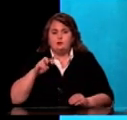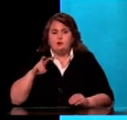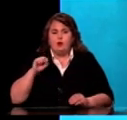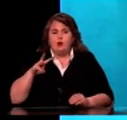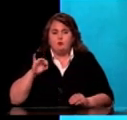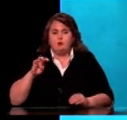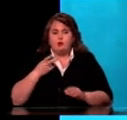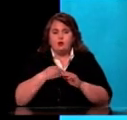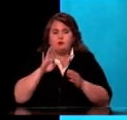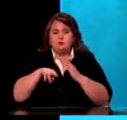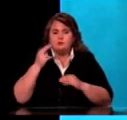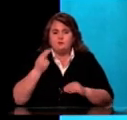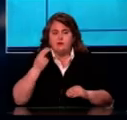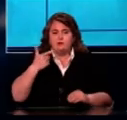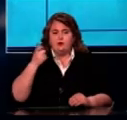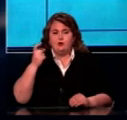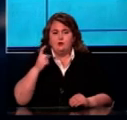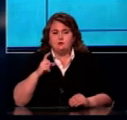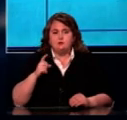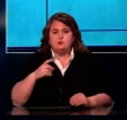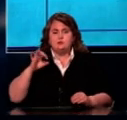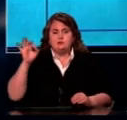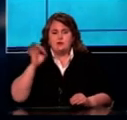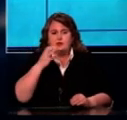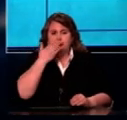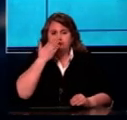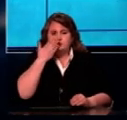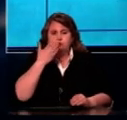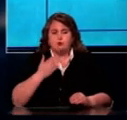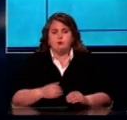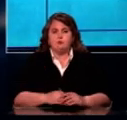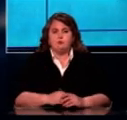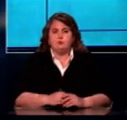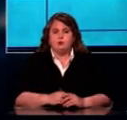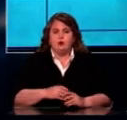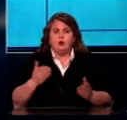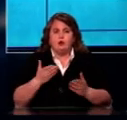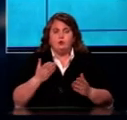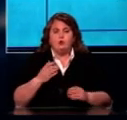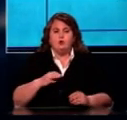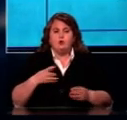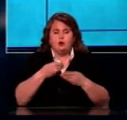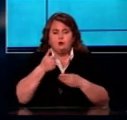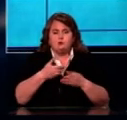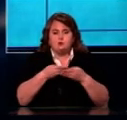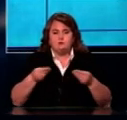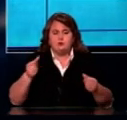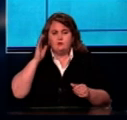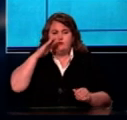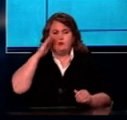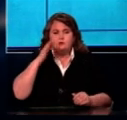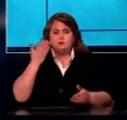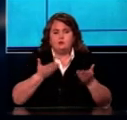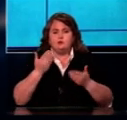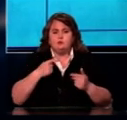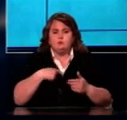Метиламин – это бесцветный газ с резким аммиачным запахом, который хорошо растворяется в воде. Если